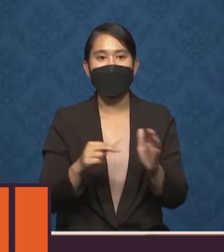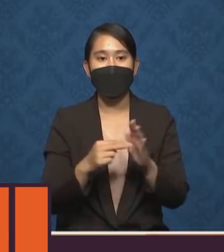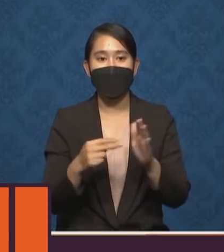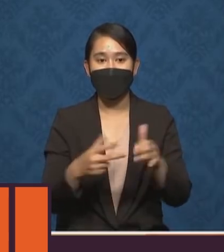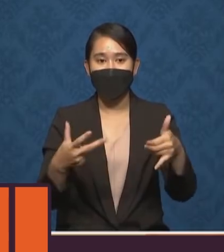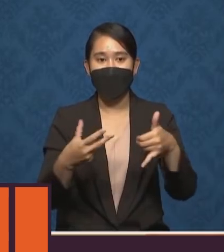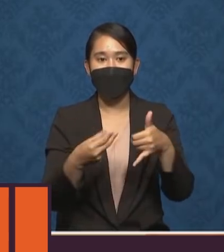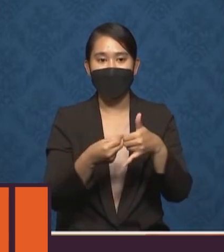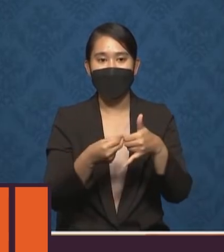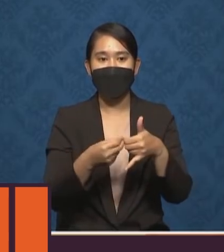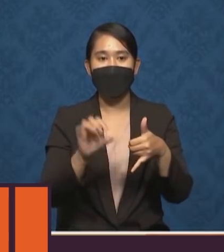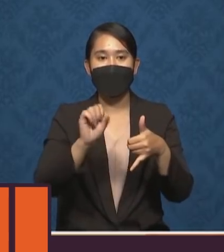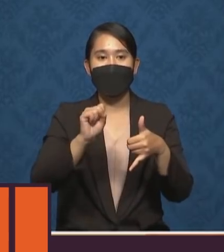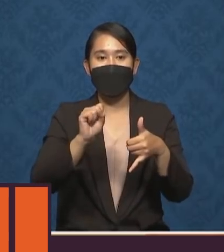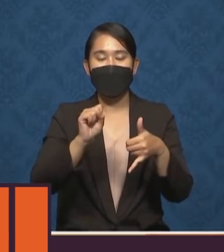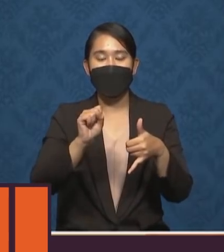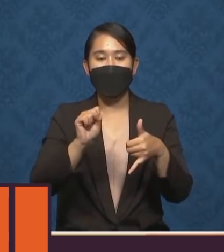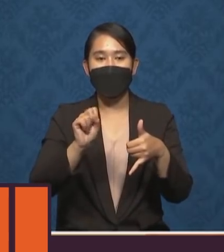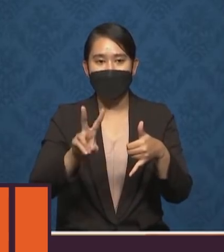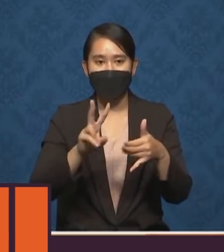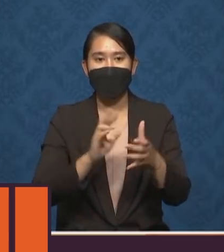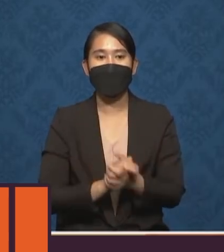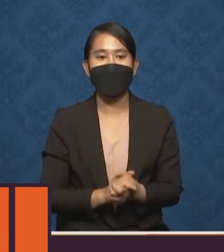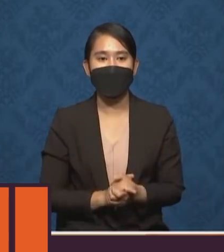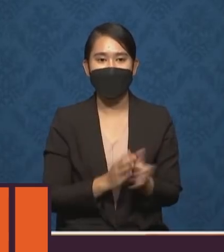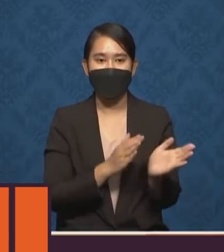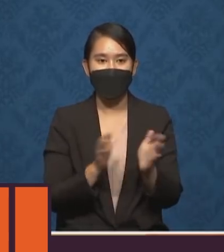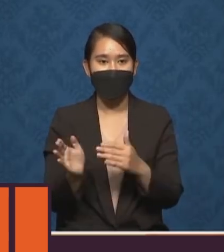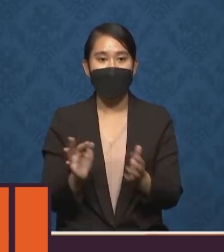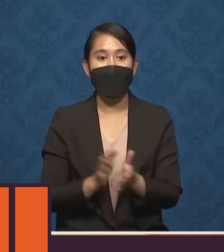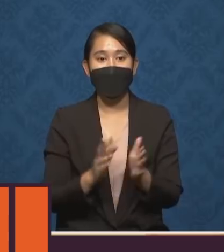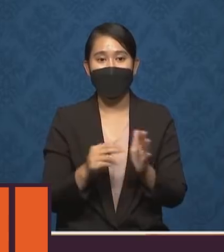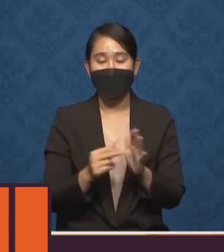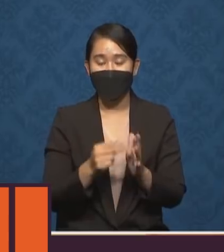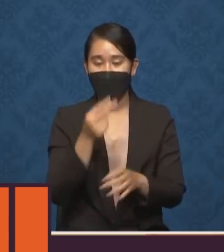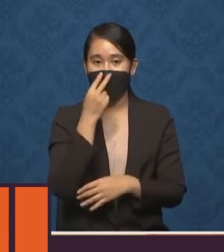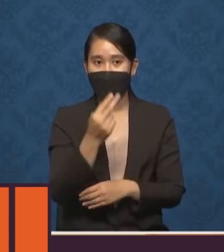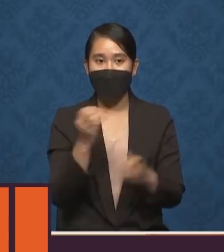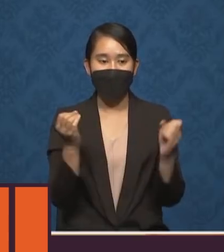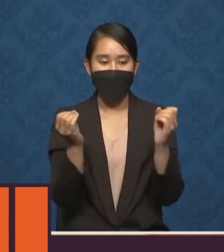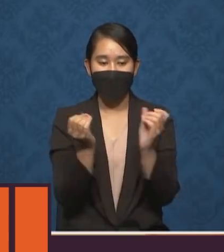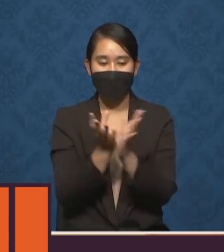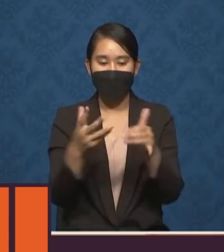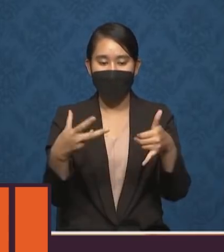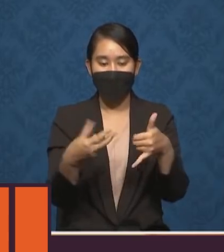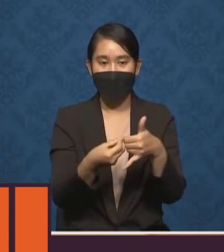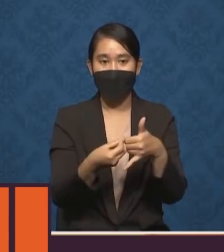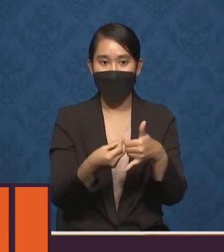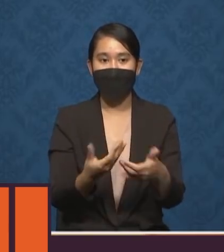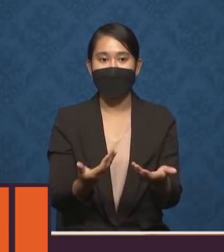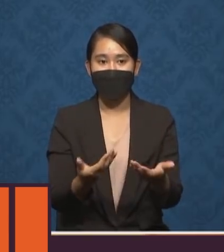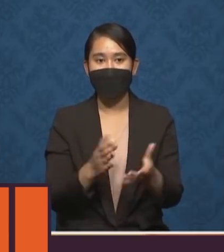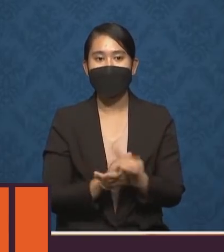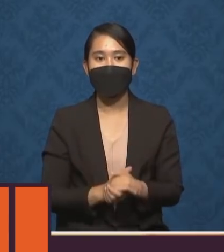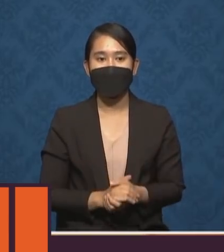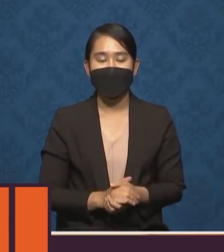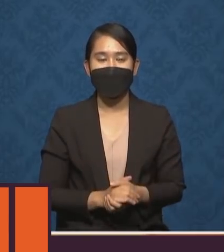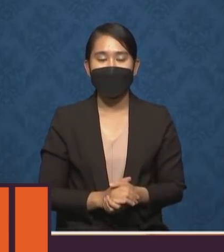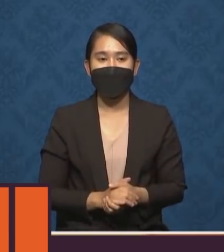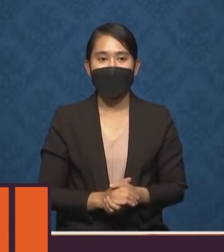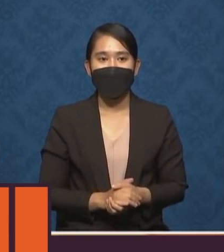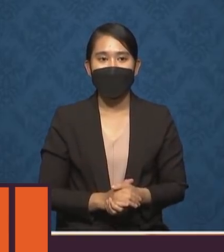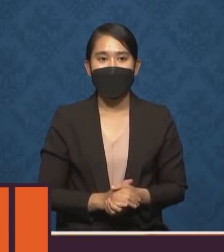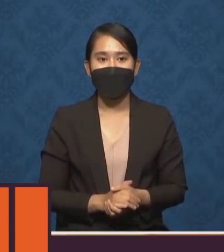นะคะธรรมทานผมคงไม่ต้องกล่าวถึงผลกระทบที่อาจจะเกิดขึ้นจากตัวเลขการฉีดวัคซีนเป็นเท่านี้ซึ่งท่านรัฐมนตรี